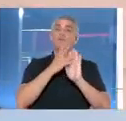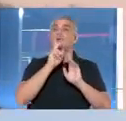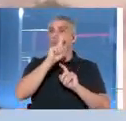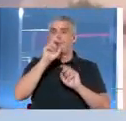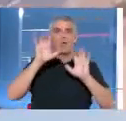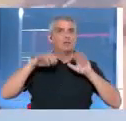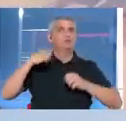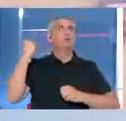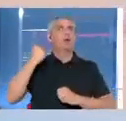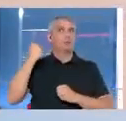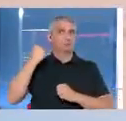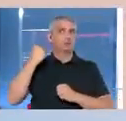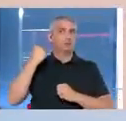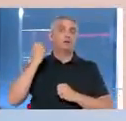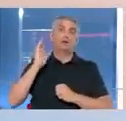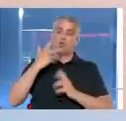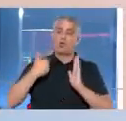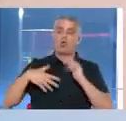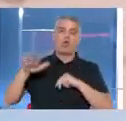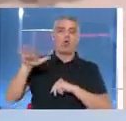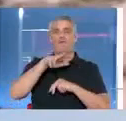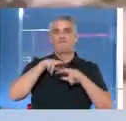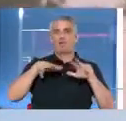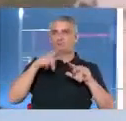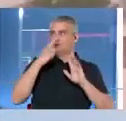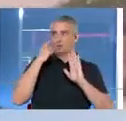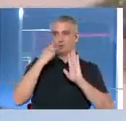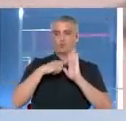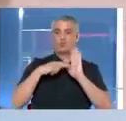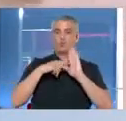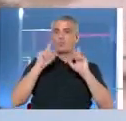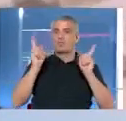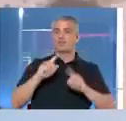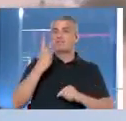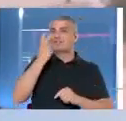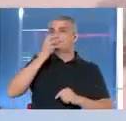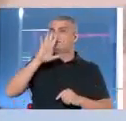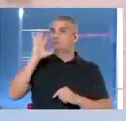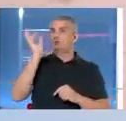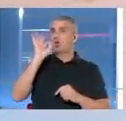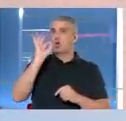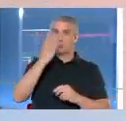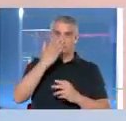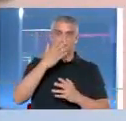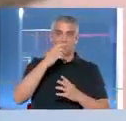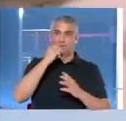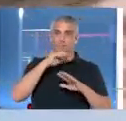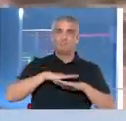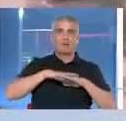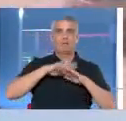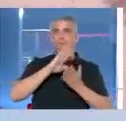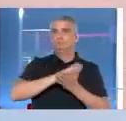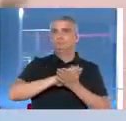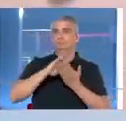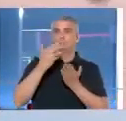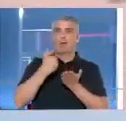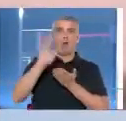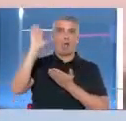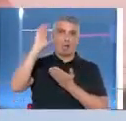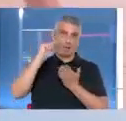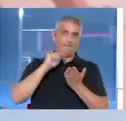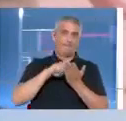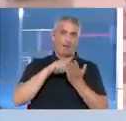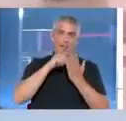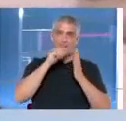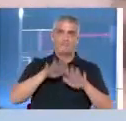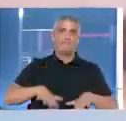גשמים חזקים ב... רוב חלקי הארץ. אלה התמונות מיוון, 25% מהתבואה שם פשוט הלכה פייפן בעקבות